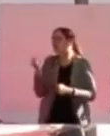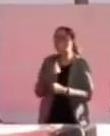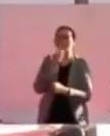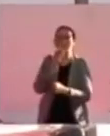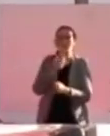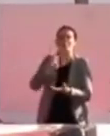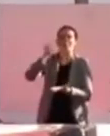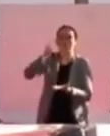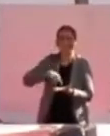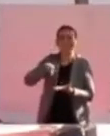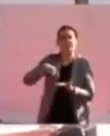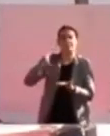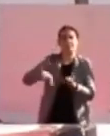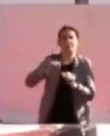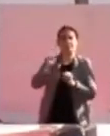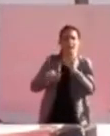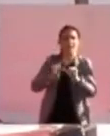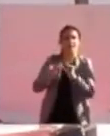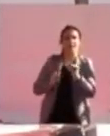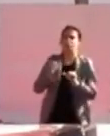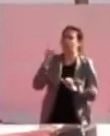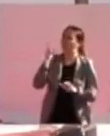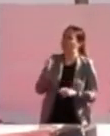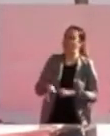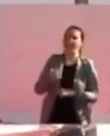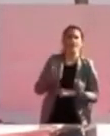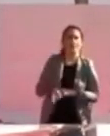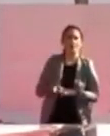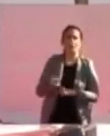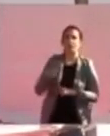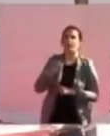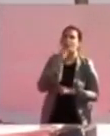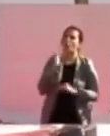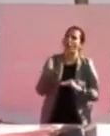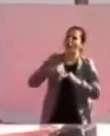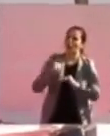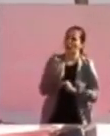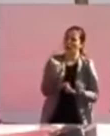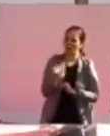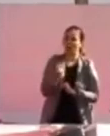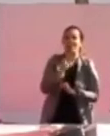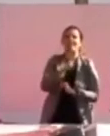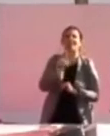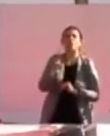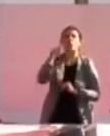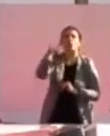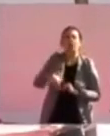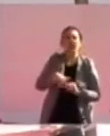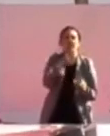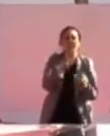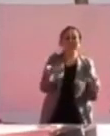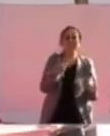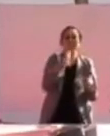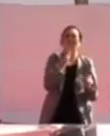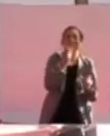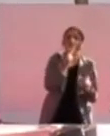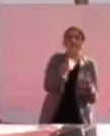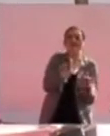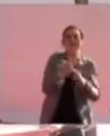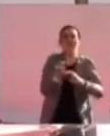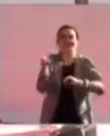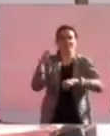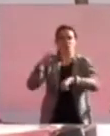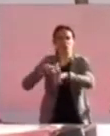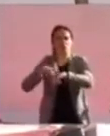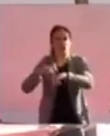mi permetto di aggiungere un appunto in questo momento 24 mila aspiranti specializzandi specializzande aspettano di vedere